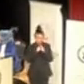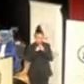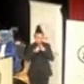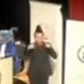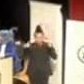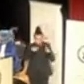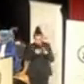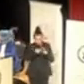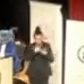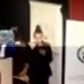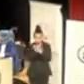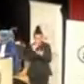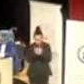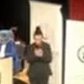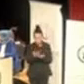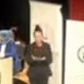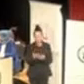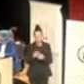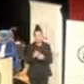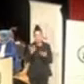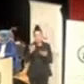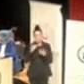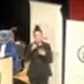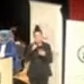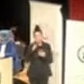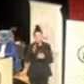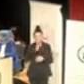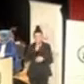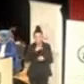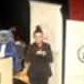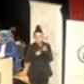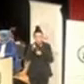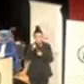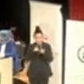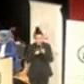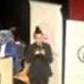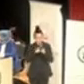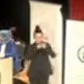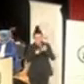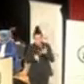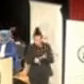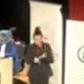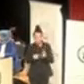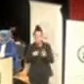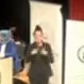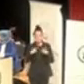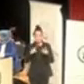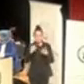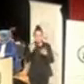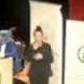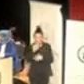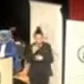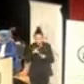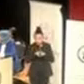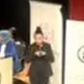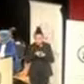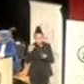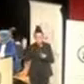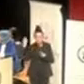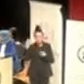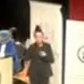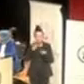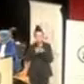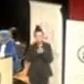Kaşif kütüphane otomasyon sistemi, dijital bilgi yönetim sistemi, dijital kütüphane sistemi, elektronik yayınları derleme sistemi,